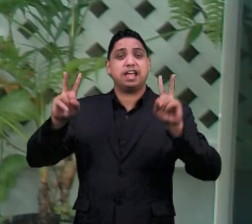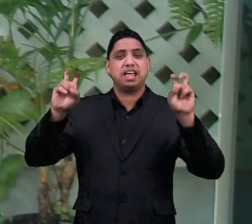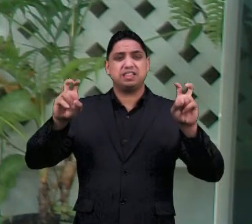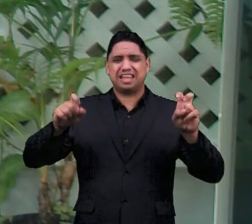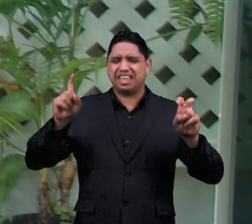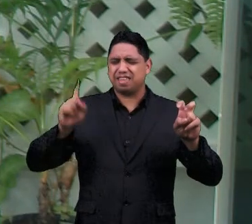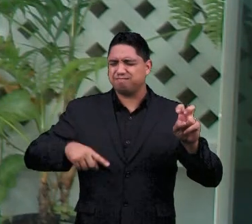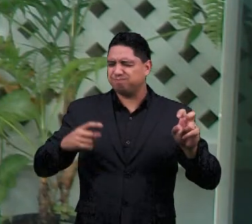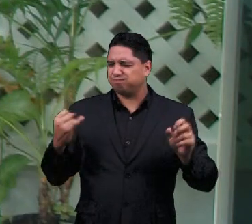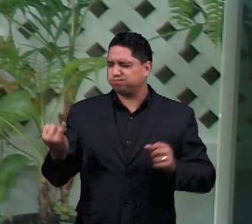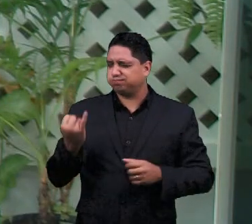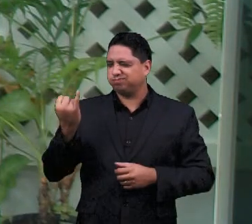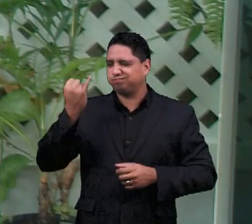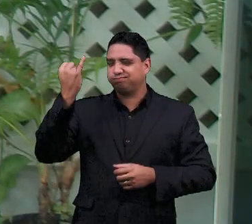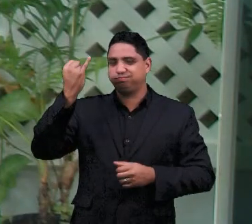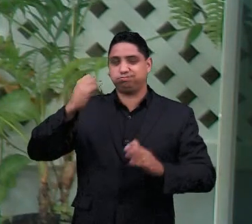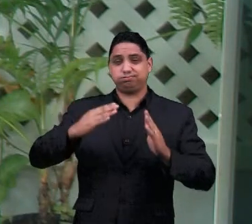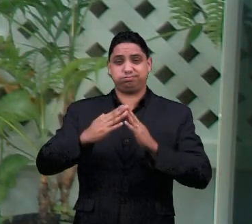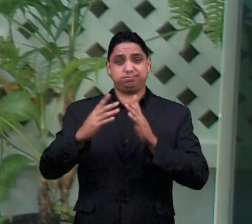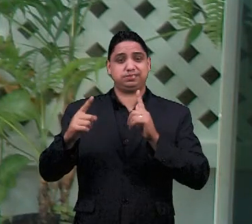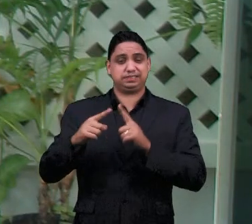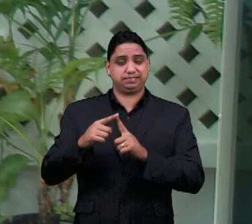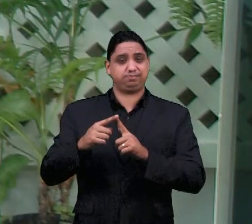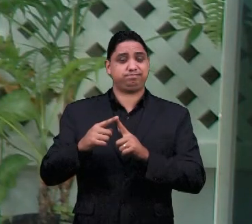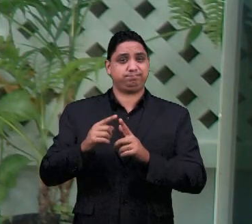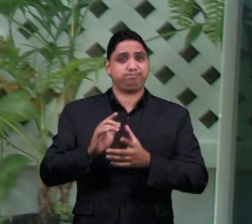Nous continuons le sujet